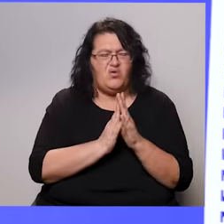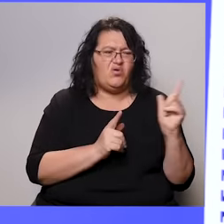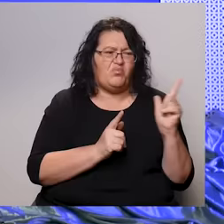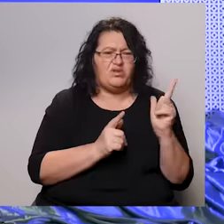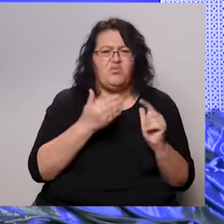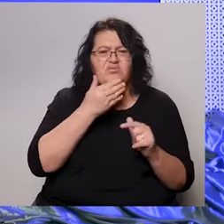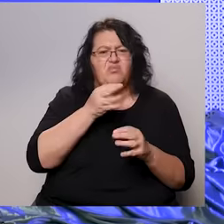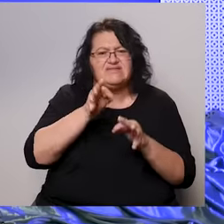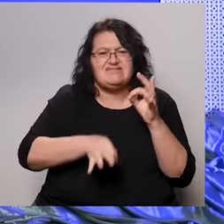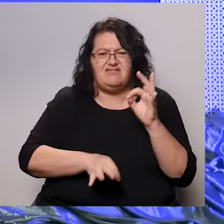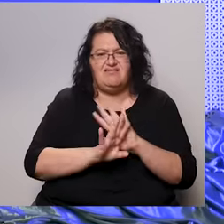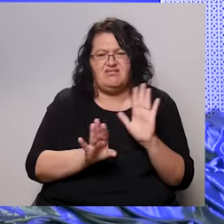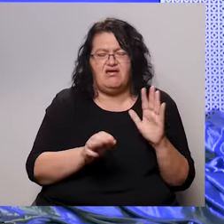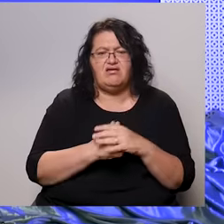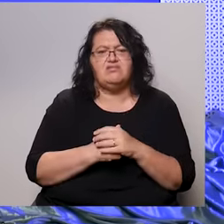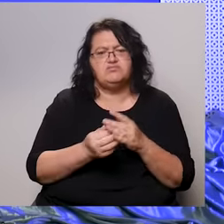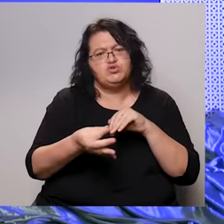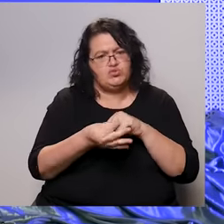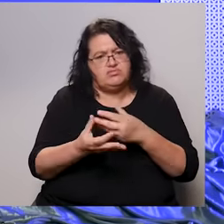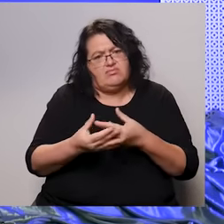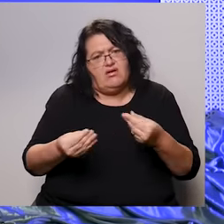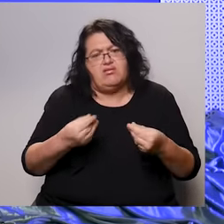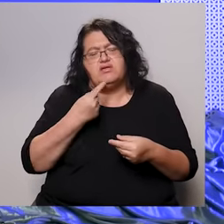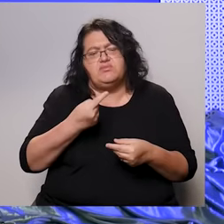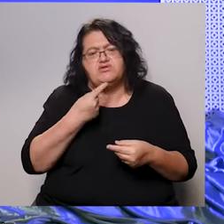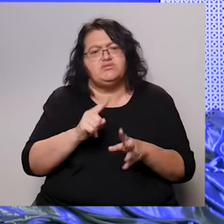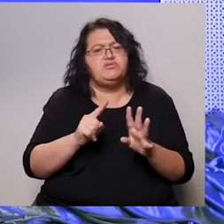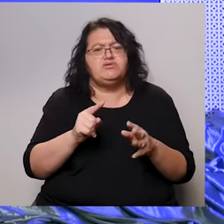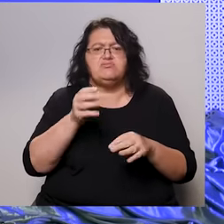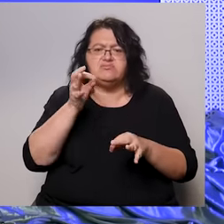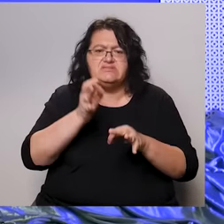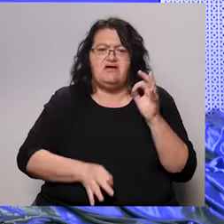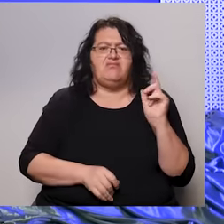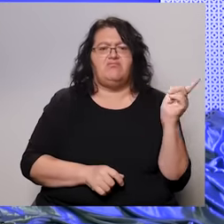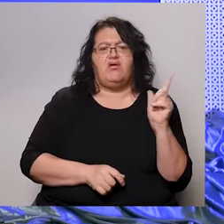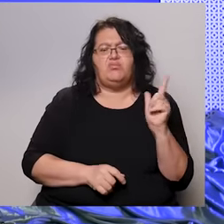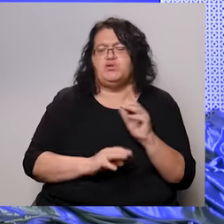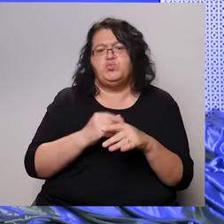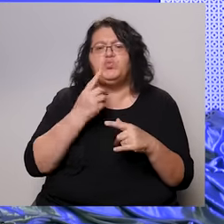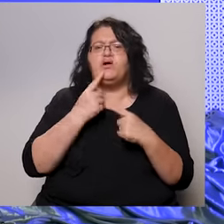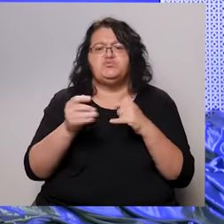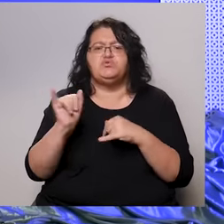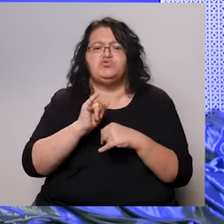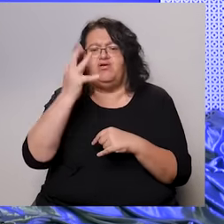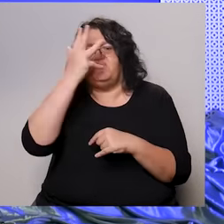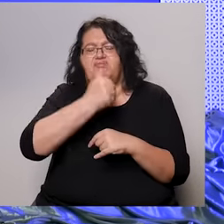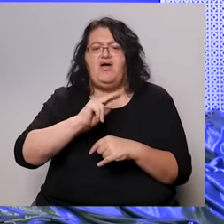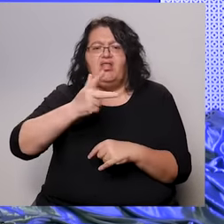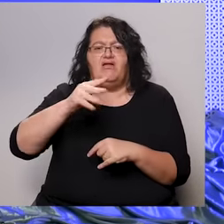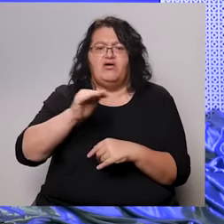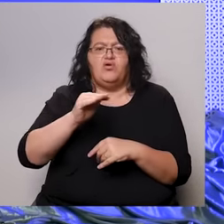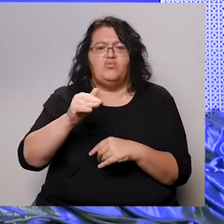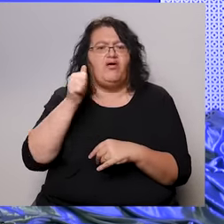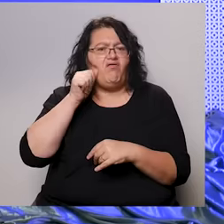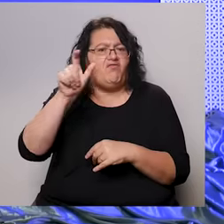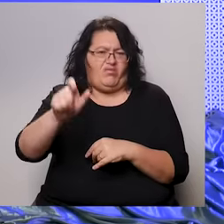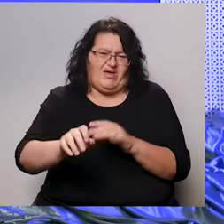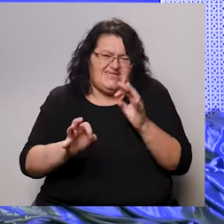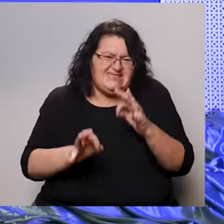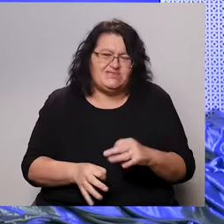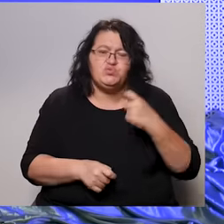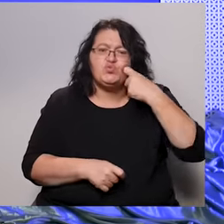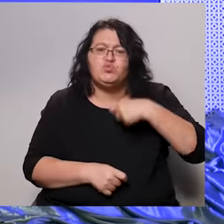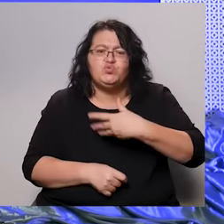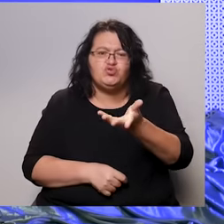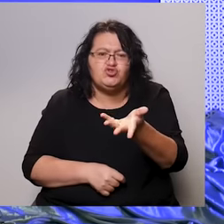noi subiectul. Și eu respectat decizia mea, soția, și nu, a rămas chiar numai pentru noi. Și nu știa sora